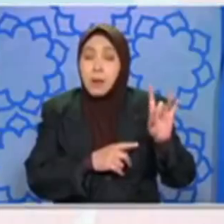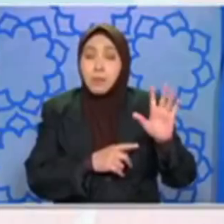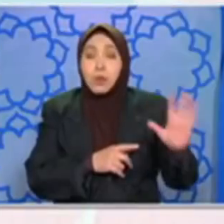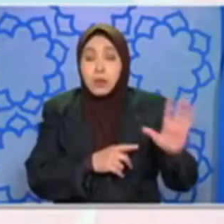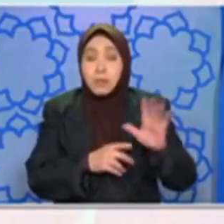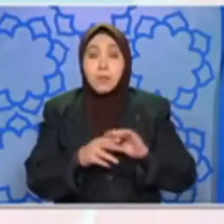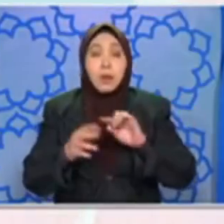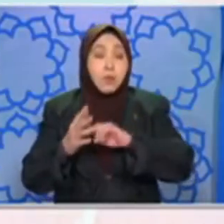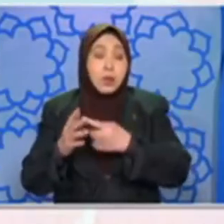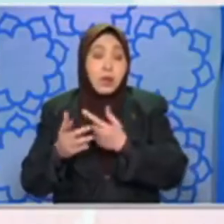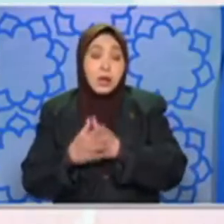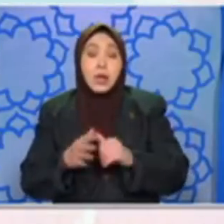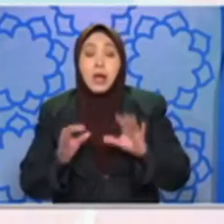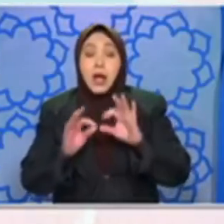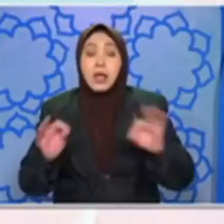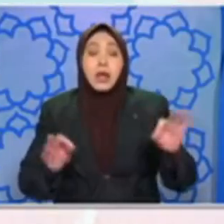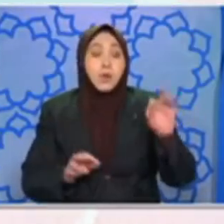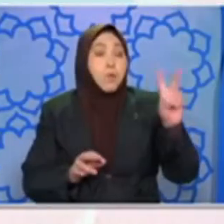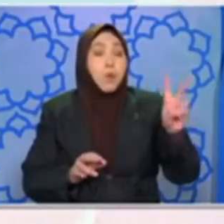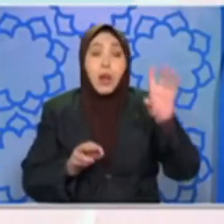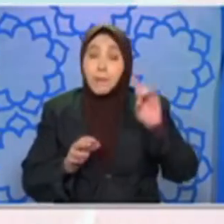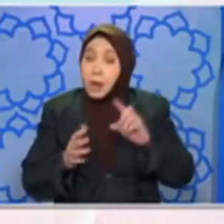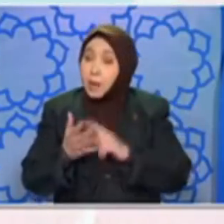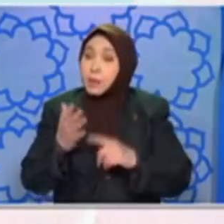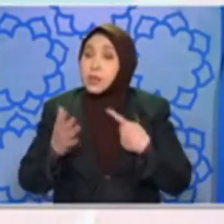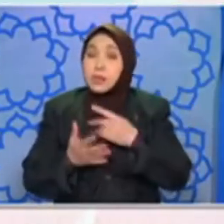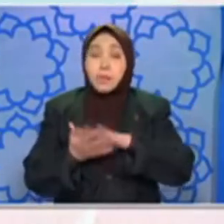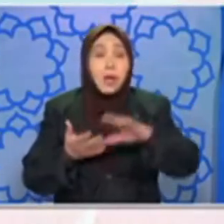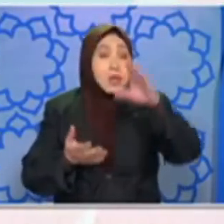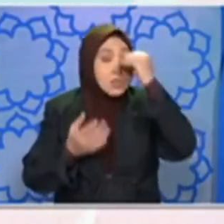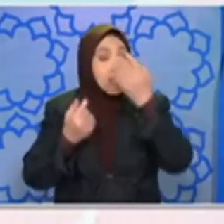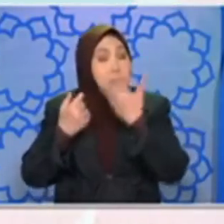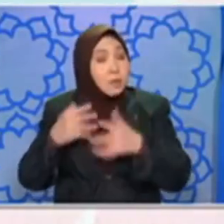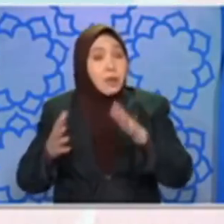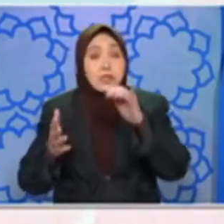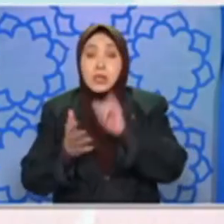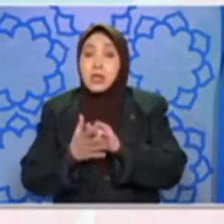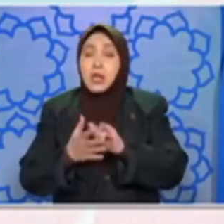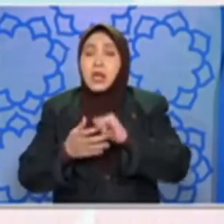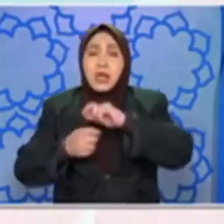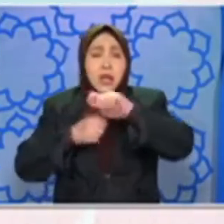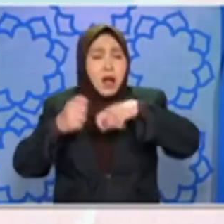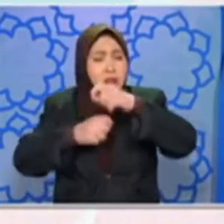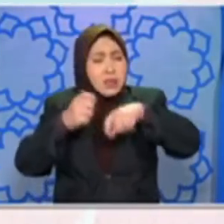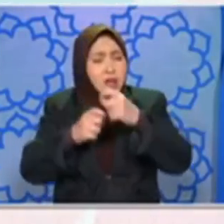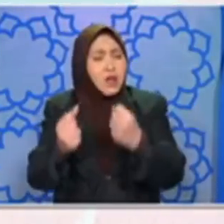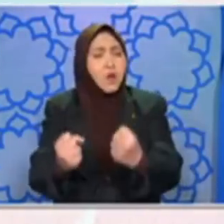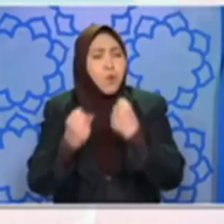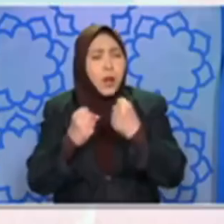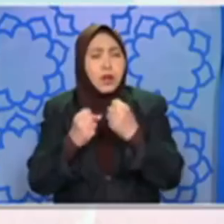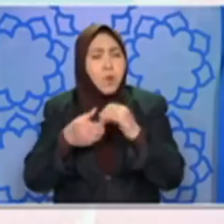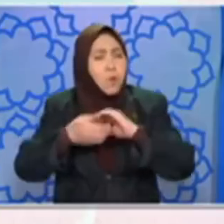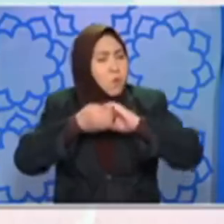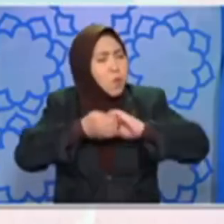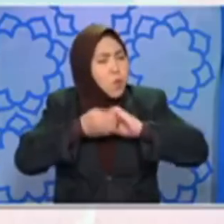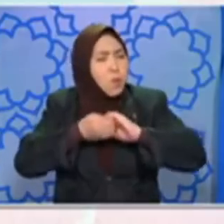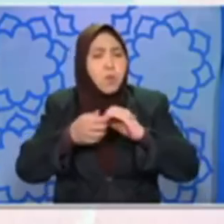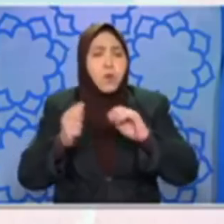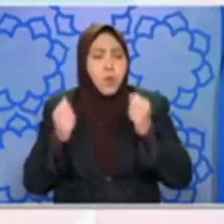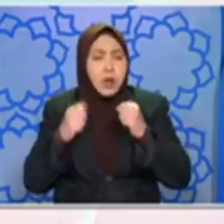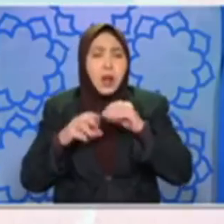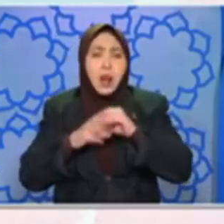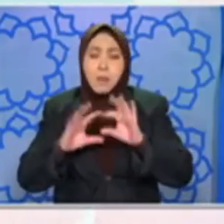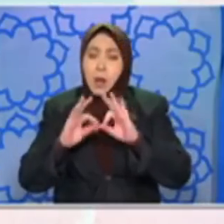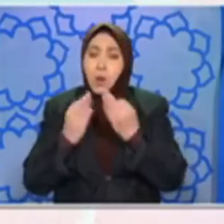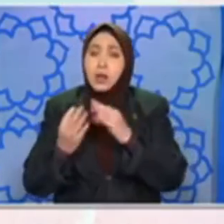28, apakah yang kita akan belajar selepas ini? Ikatan kuat dalam keluarga Muslim adalah tiang bagi masyarakat. Kita akan